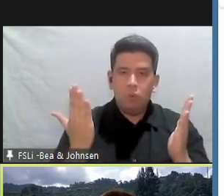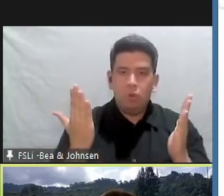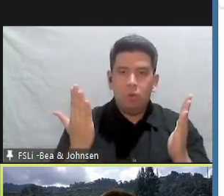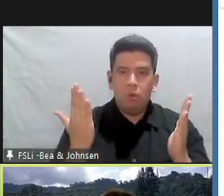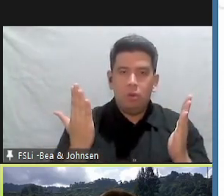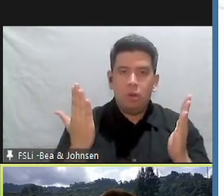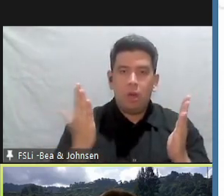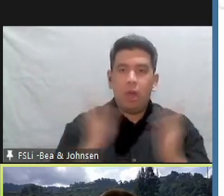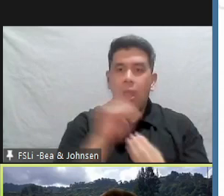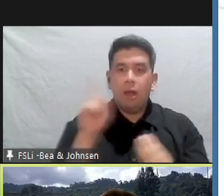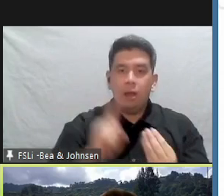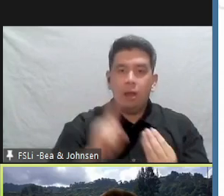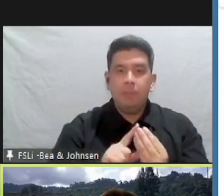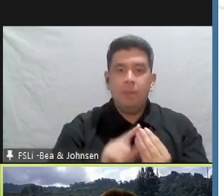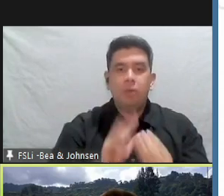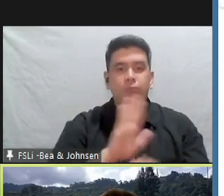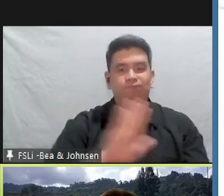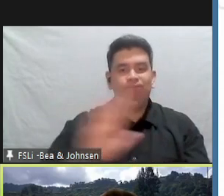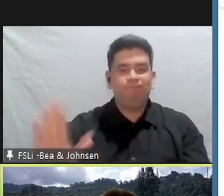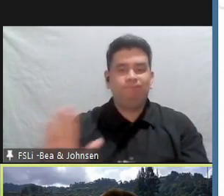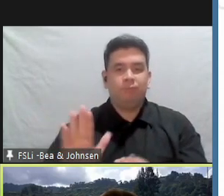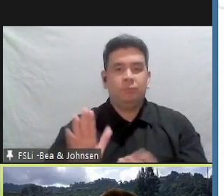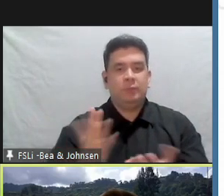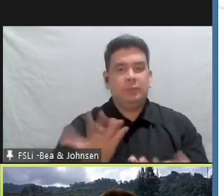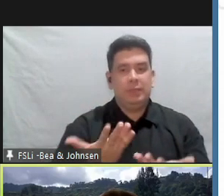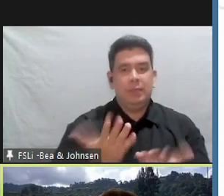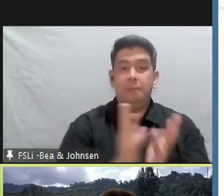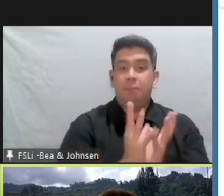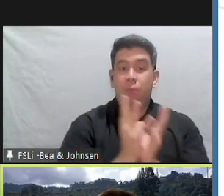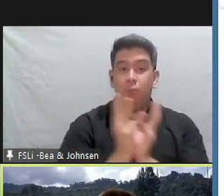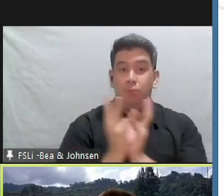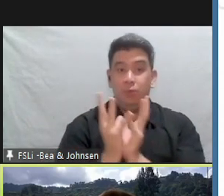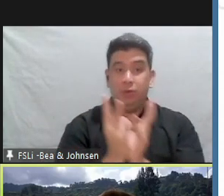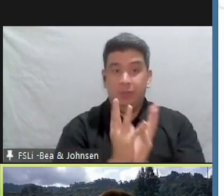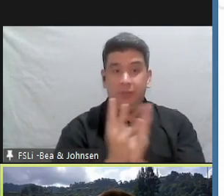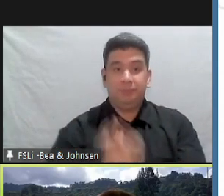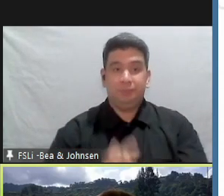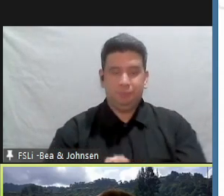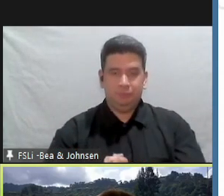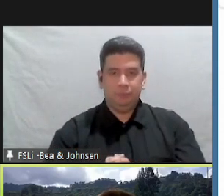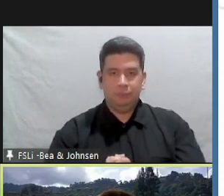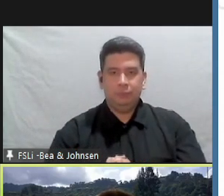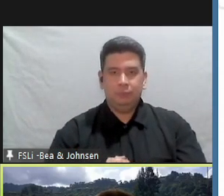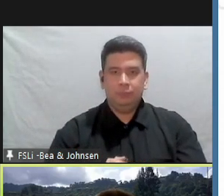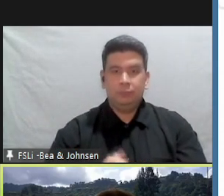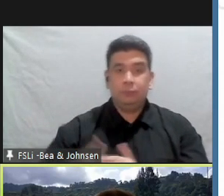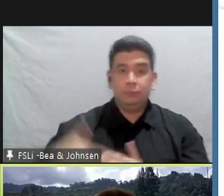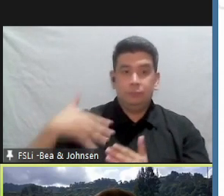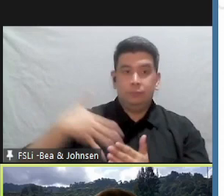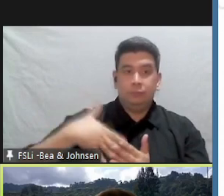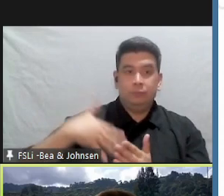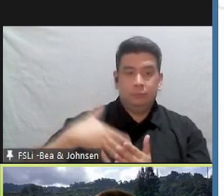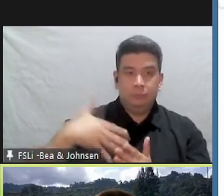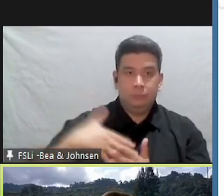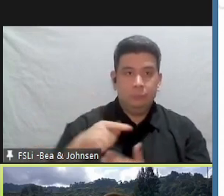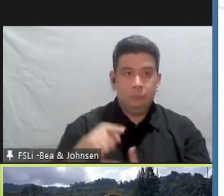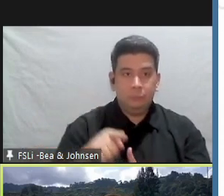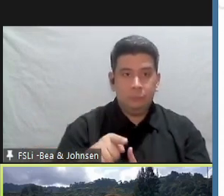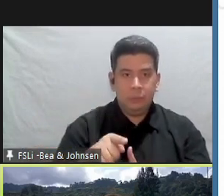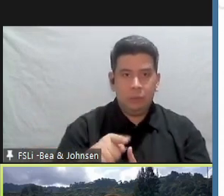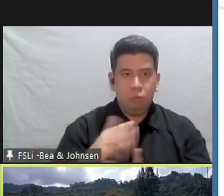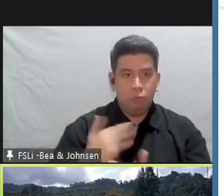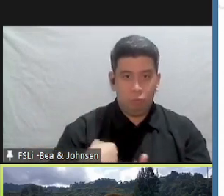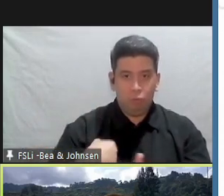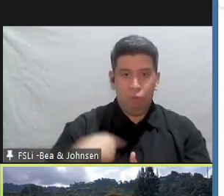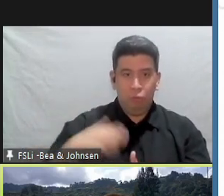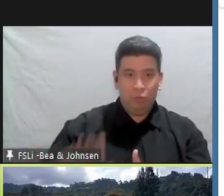dapat babasahin ito sa school, ano? So ito po yung aking inaral, sa lugar na ito ako lumaki, ito